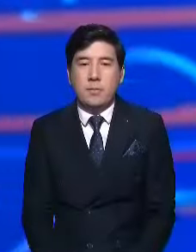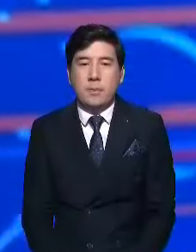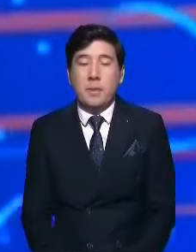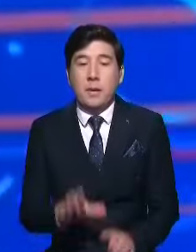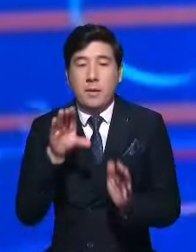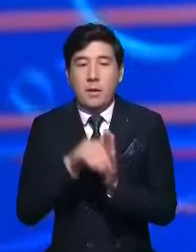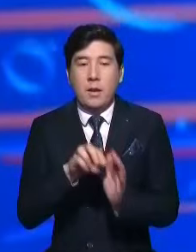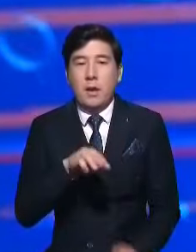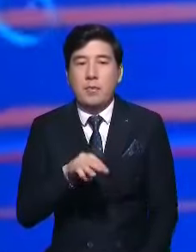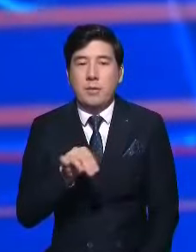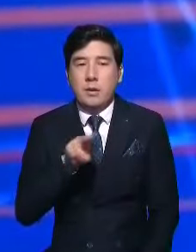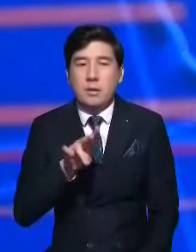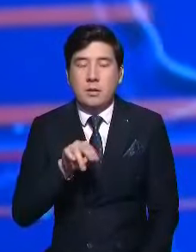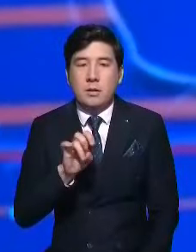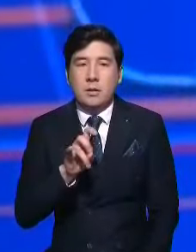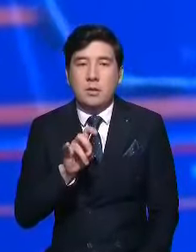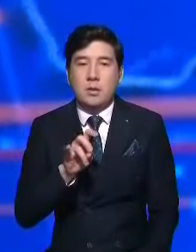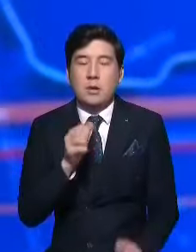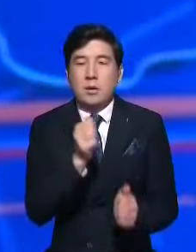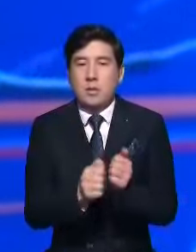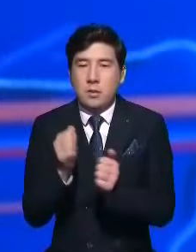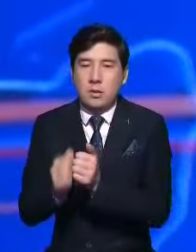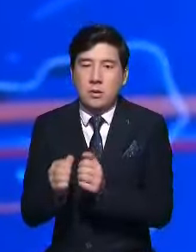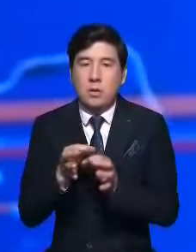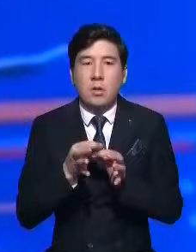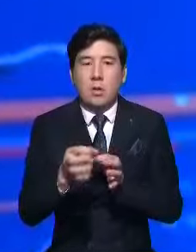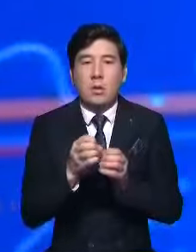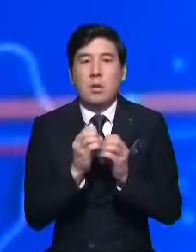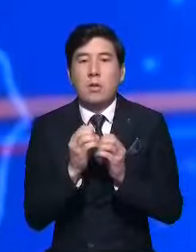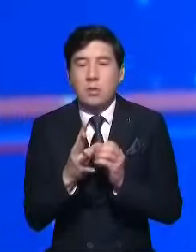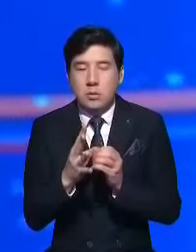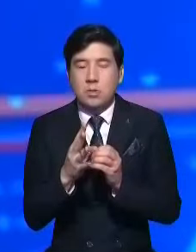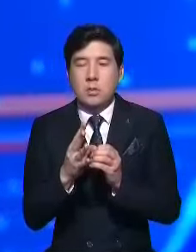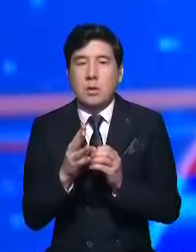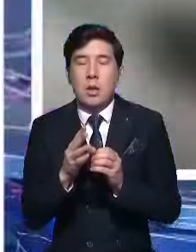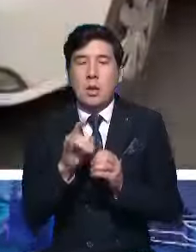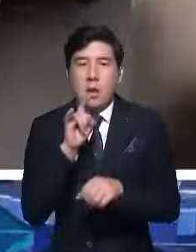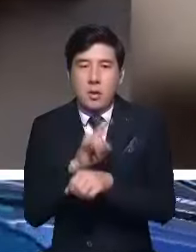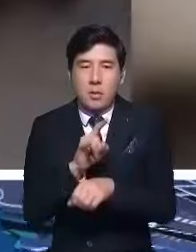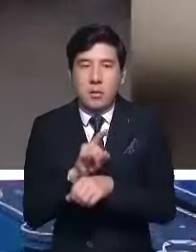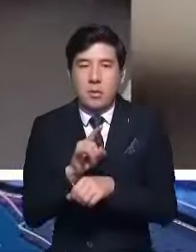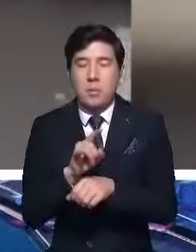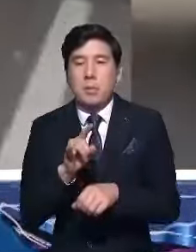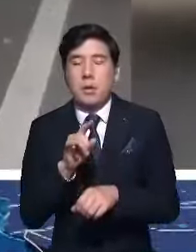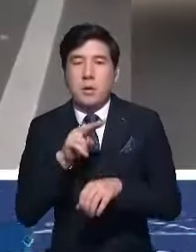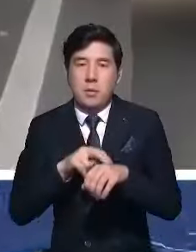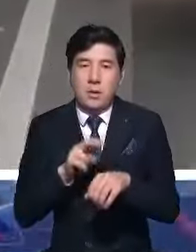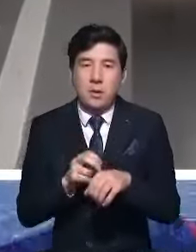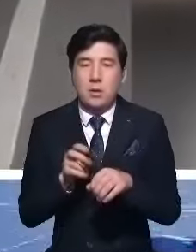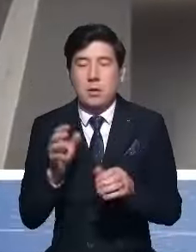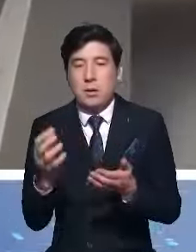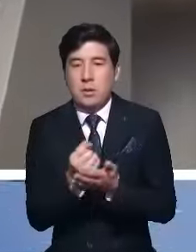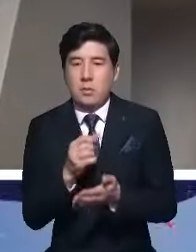Ішкі істер министрлігі бірнеше өңірде ақша бопсалаған 14 жалған полицейді ұстады. Олар өздерін тәртіп сақшылары ретінде